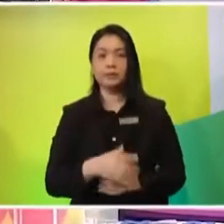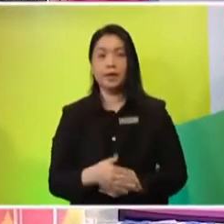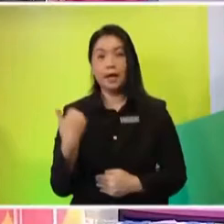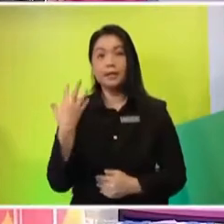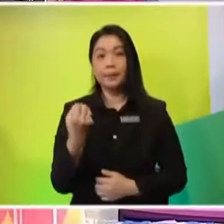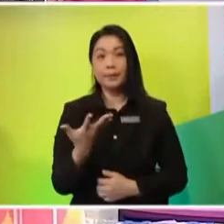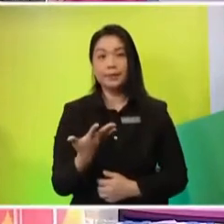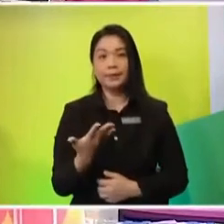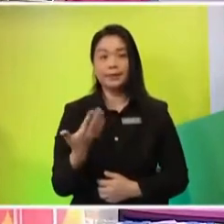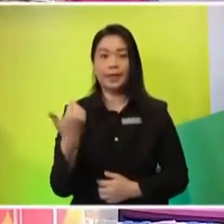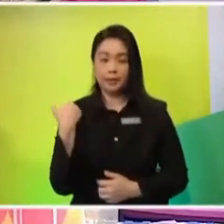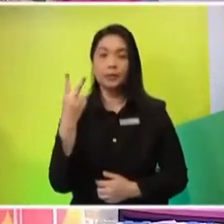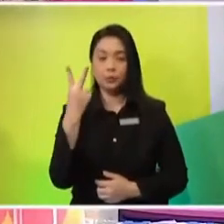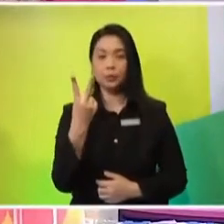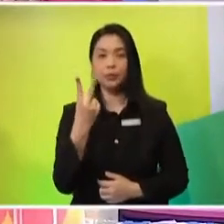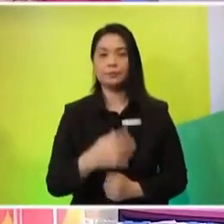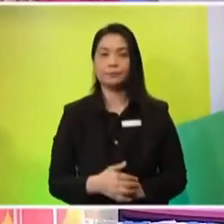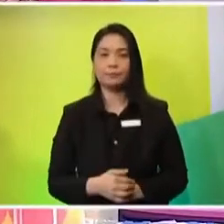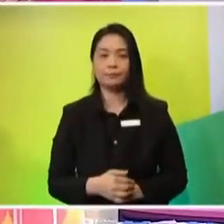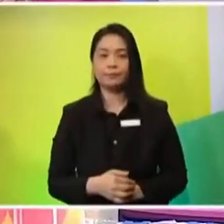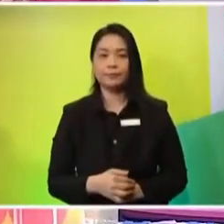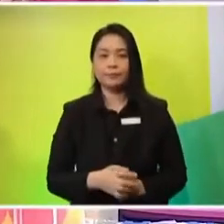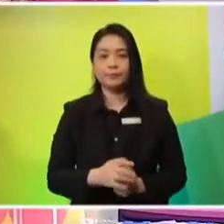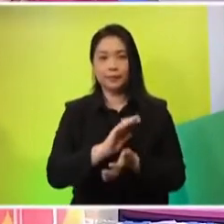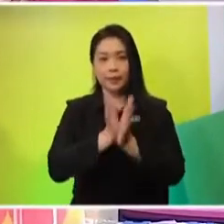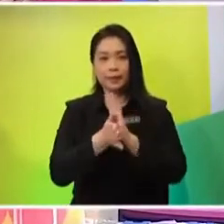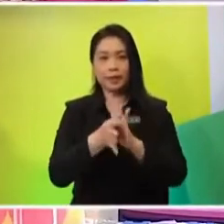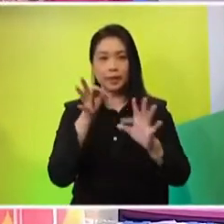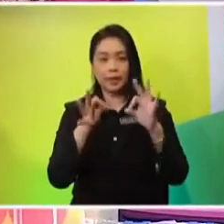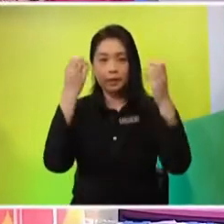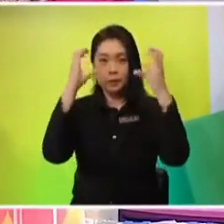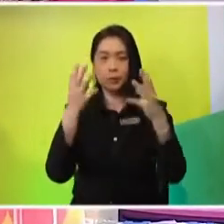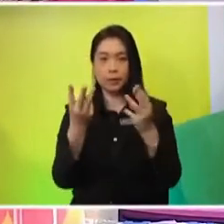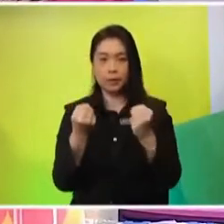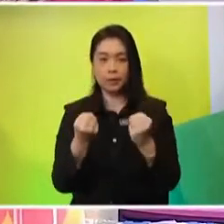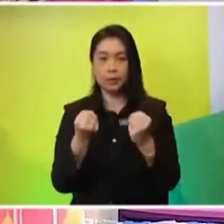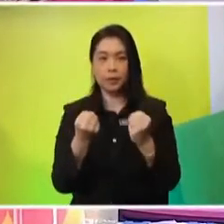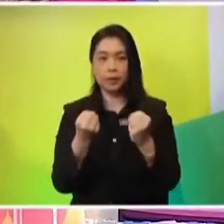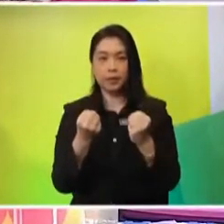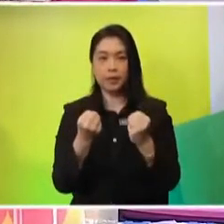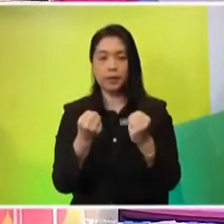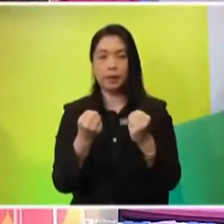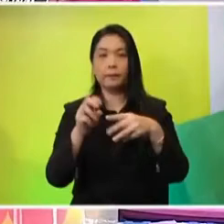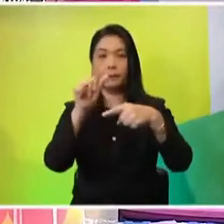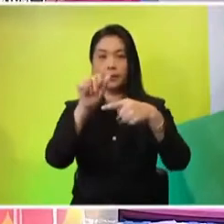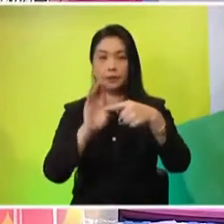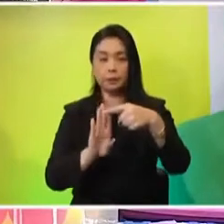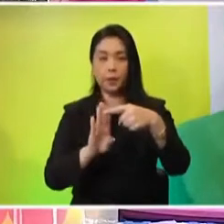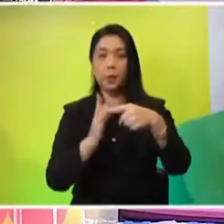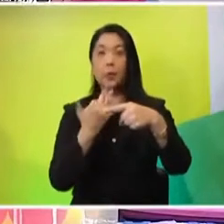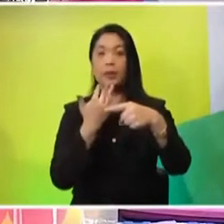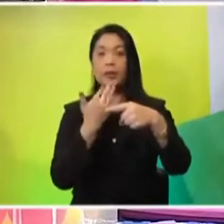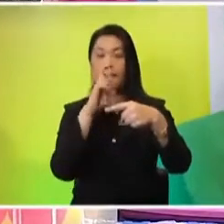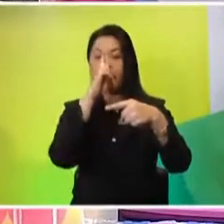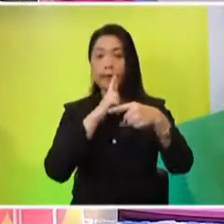ada berapa? Ada 2. Okey, jadi kalau cikgu nak pecahan yang blok yang berwarna merah, ada